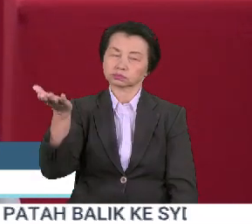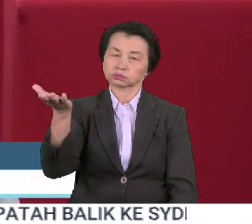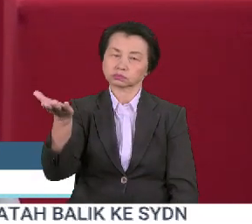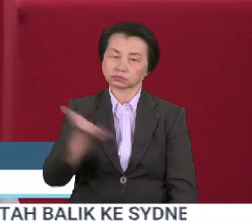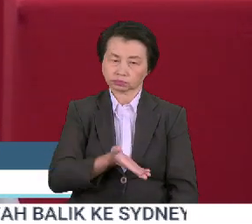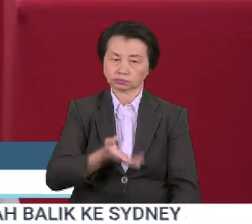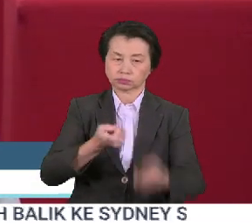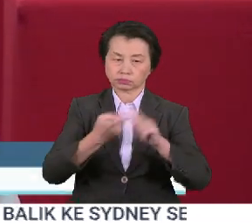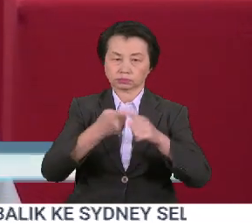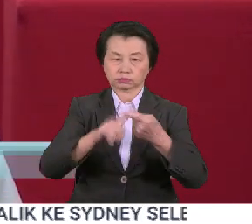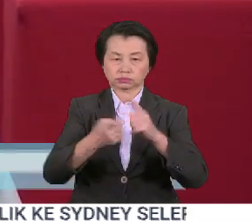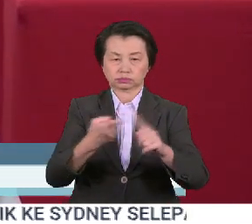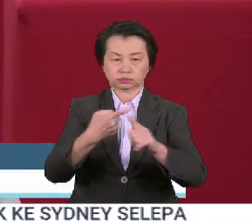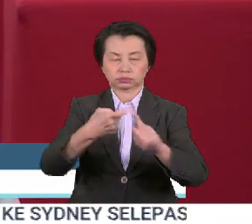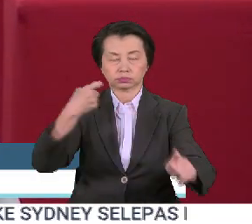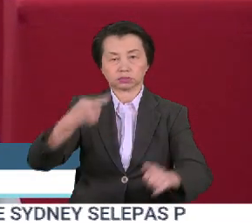Jepang